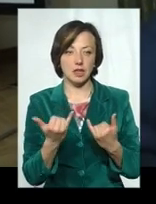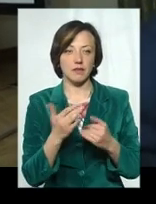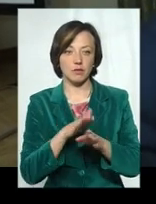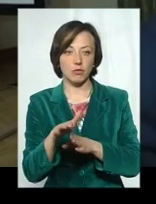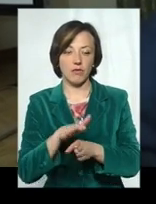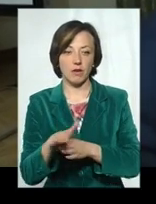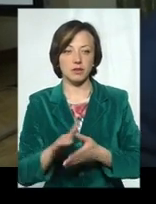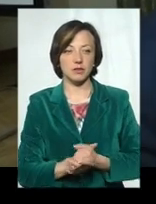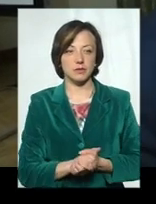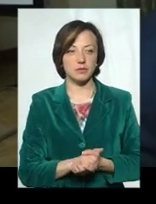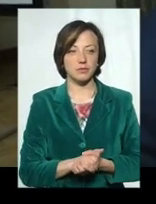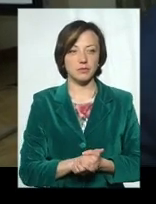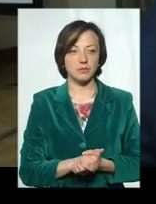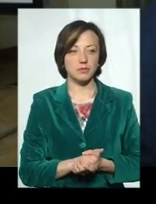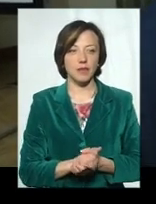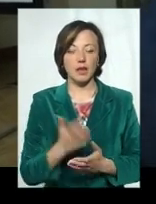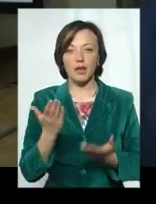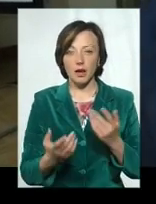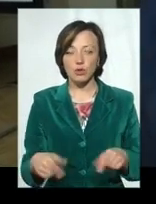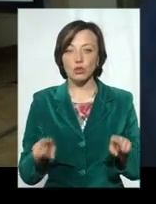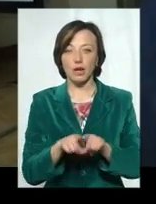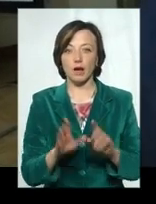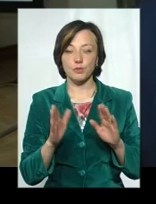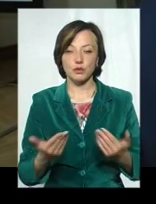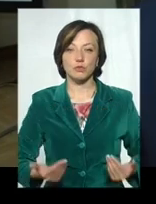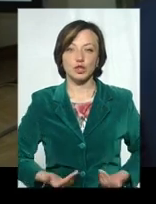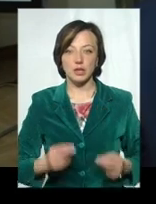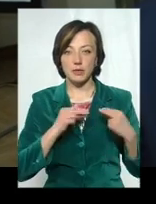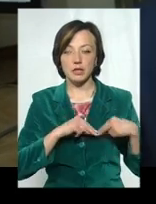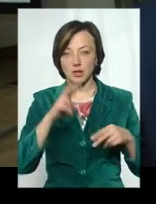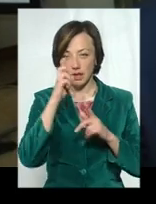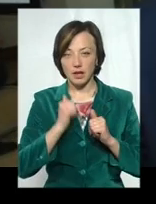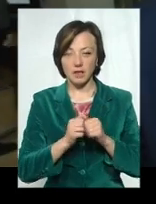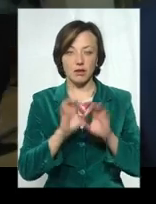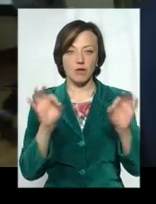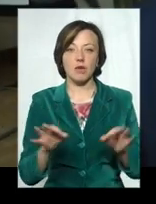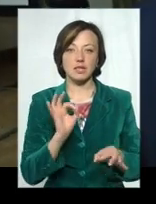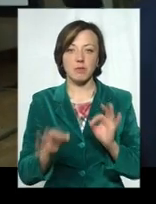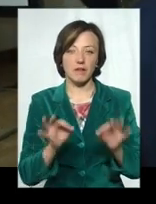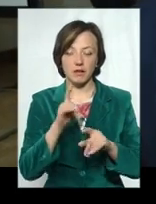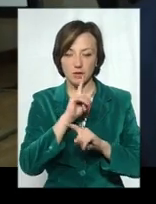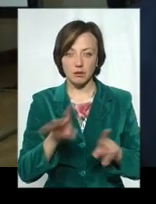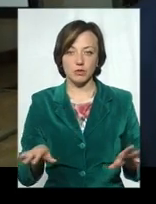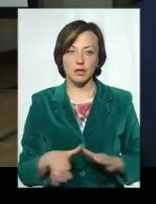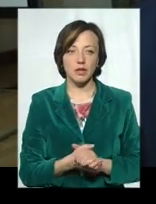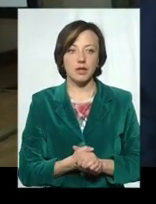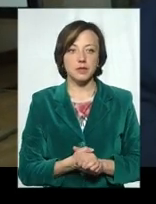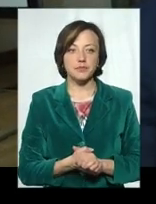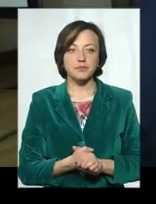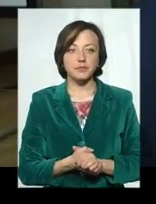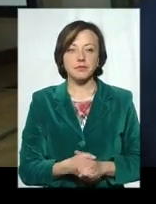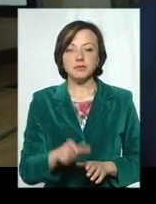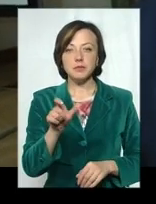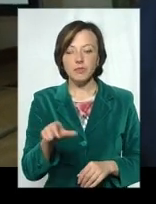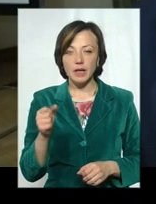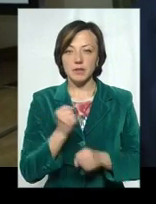відбувається. Якщо так ми будемо жити і працювати, ну тоді в нашій країні ніколи не буде справедливості. Людина працює